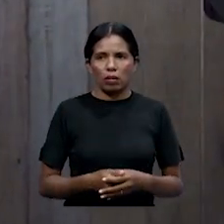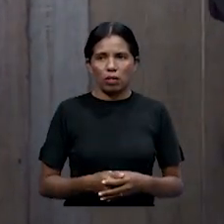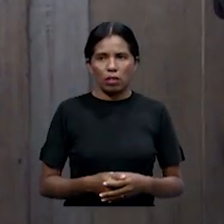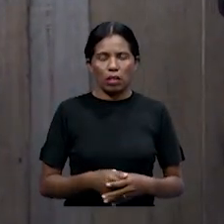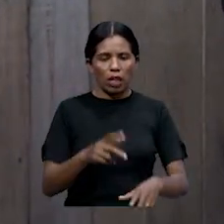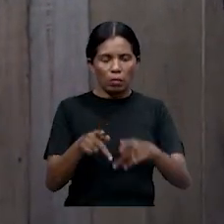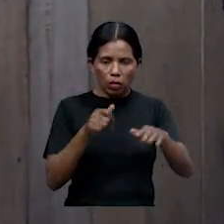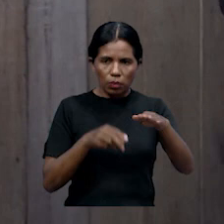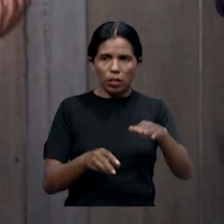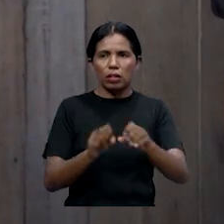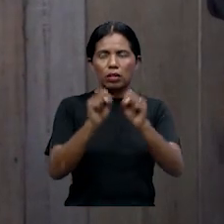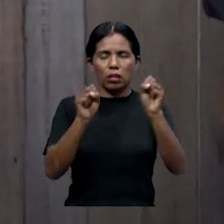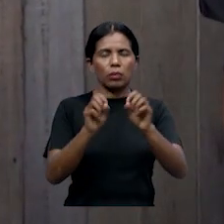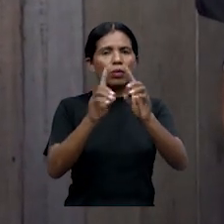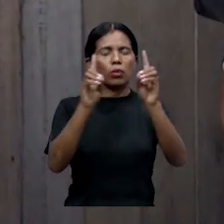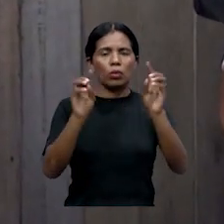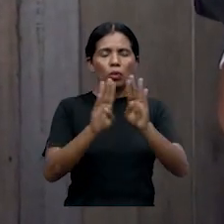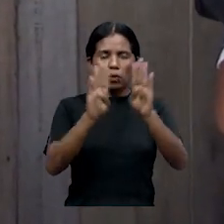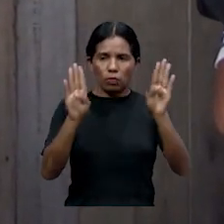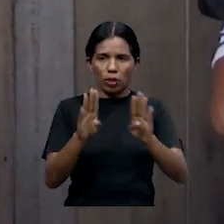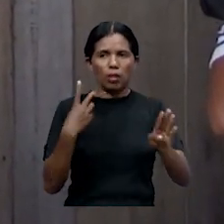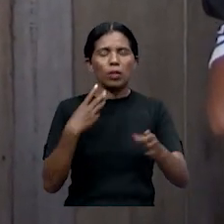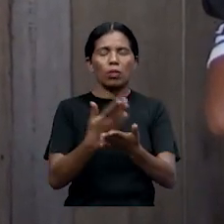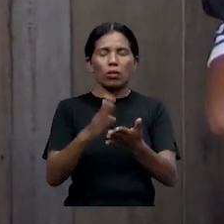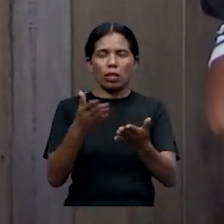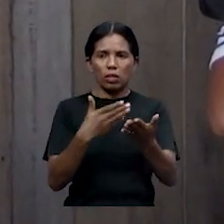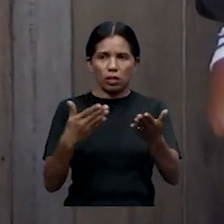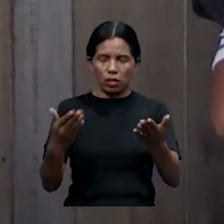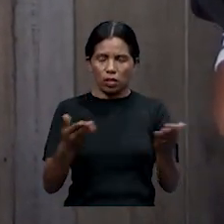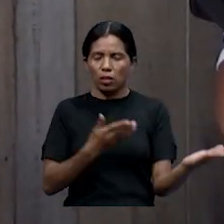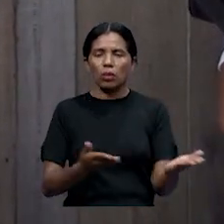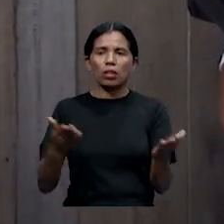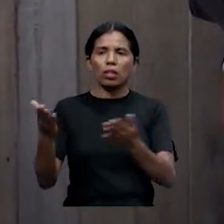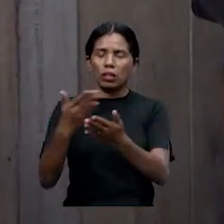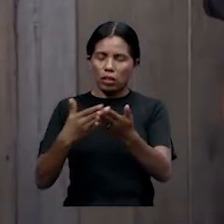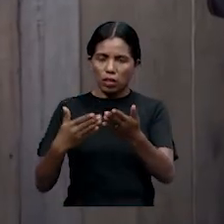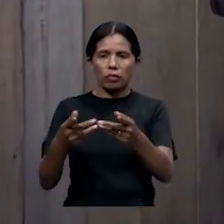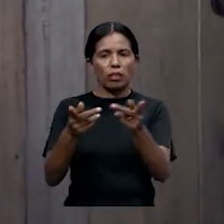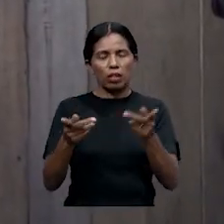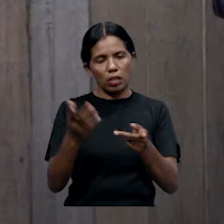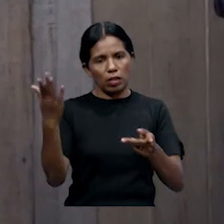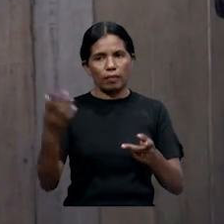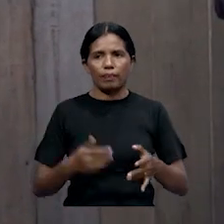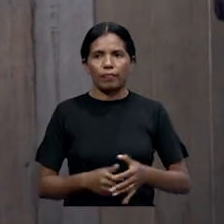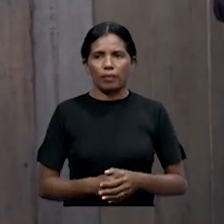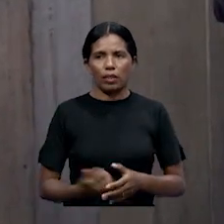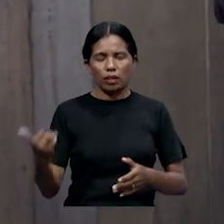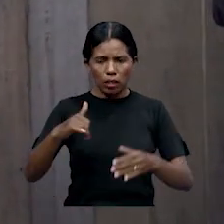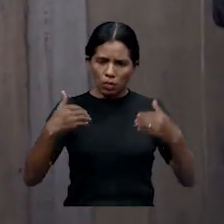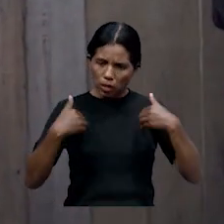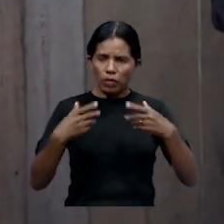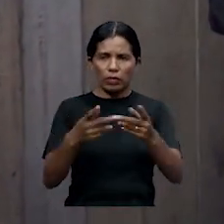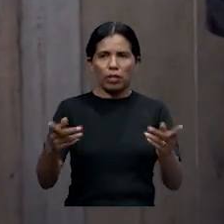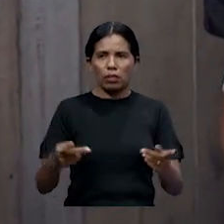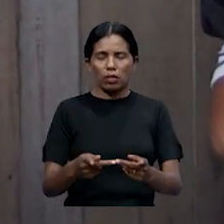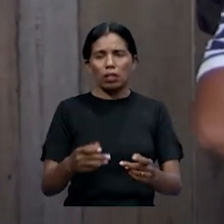na. Sab rumi me ma ferado at fansa sabe mai hola amne sa san serla lin sane ba da te terminal ene ba na. Amne sir mo sia fatin. Nu sa ma